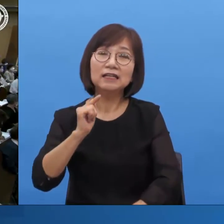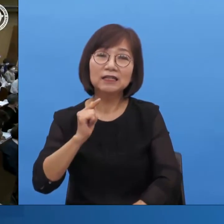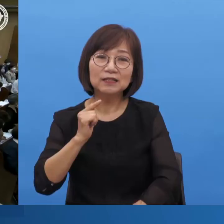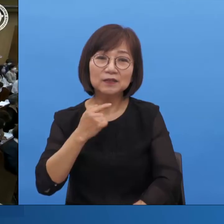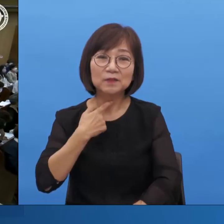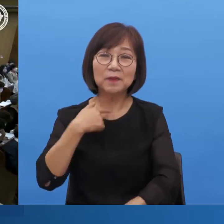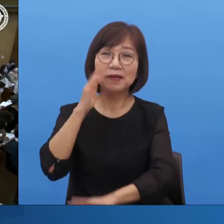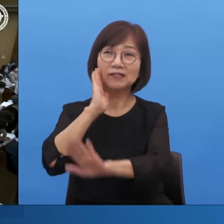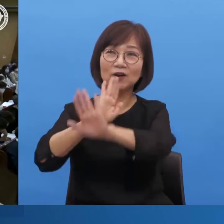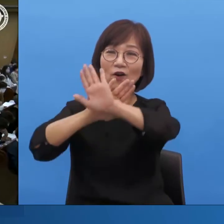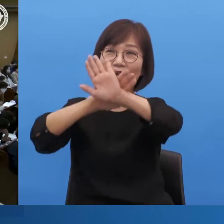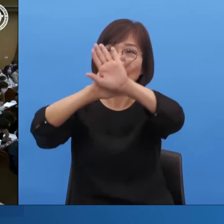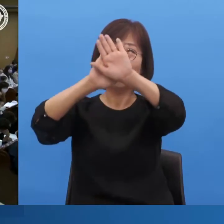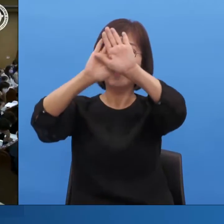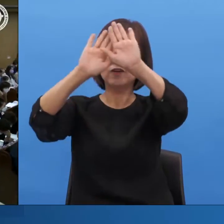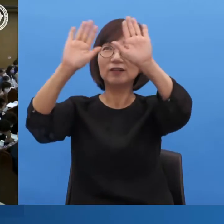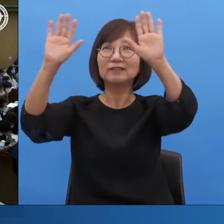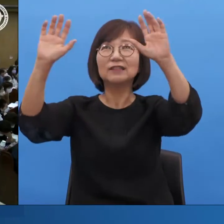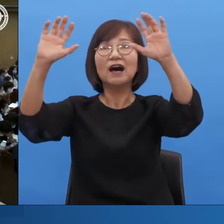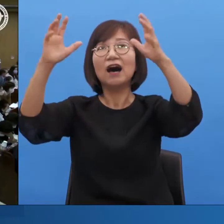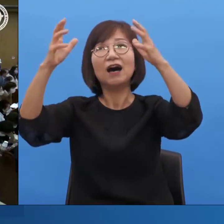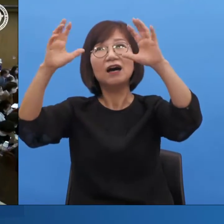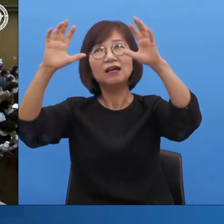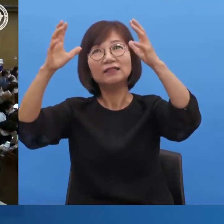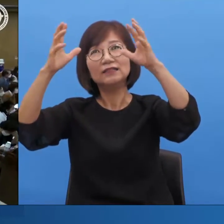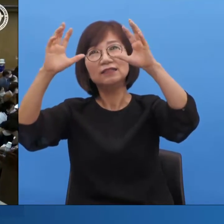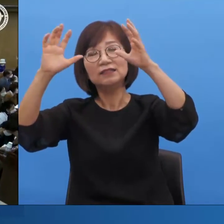멀리 뵈던